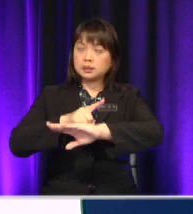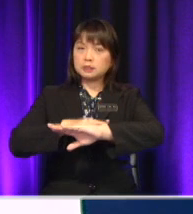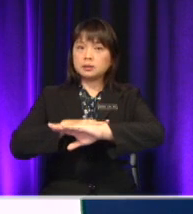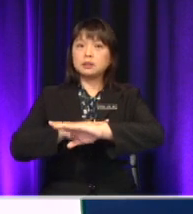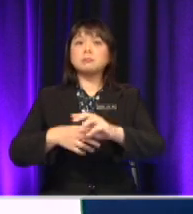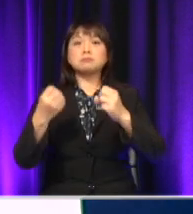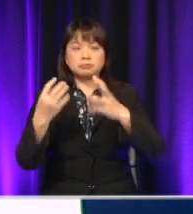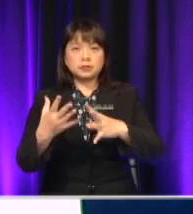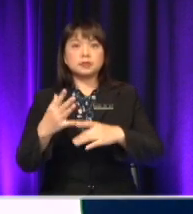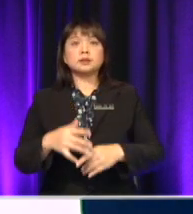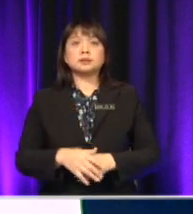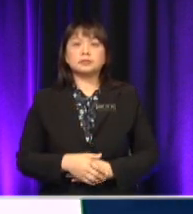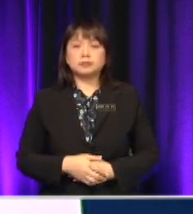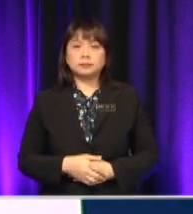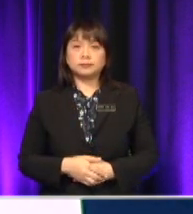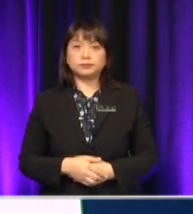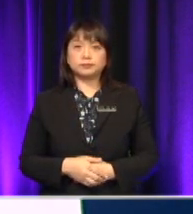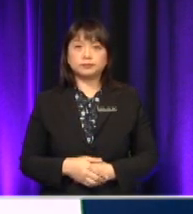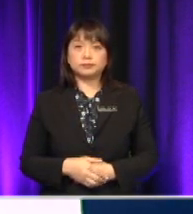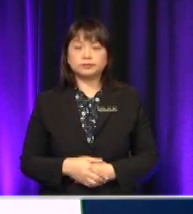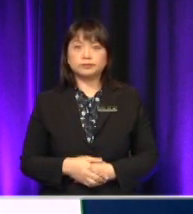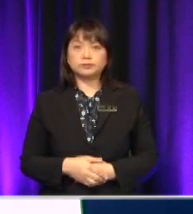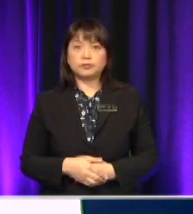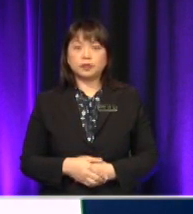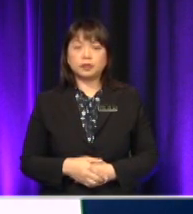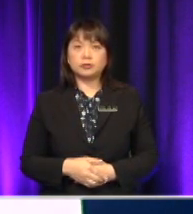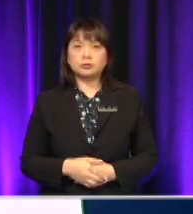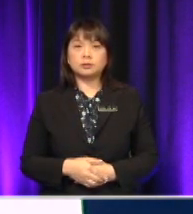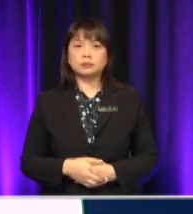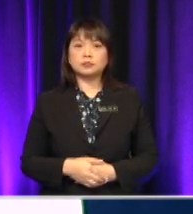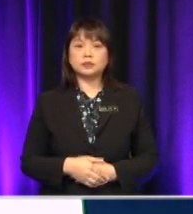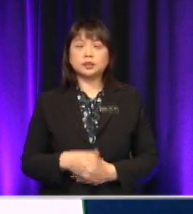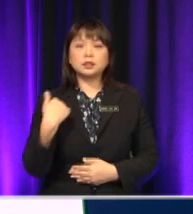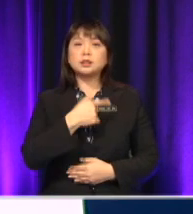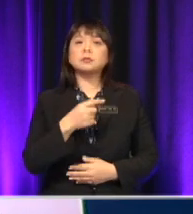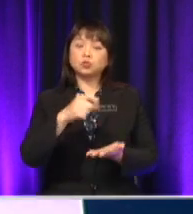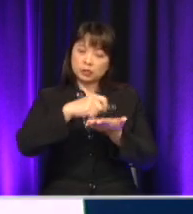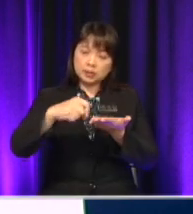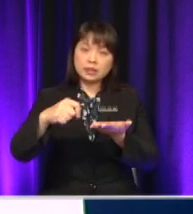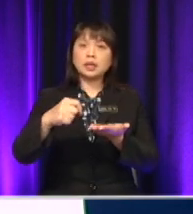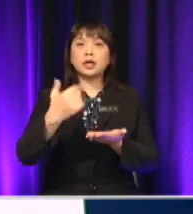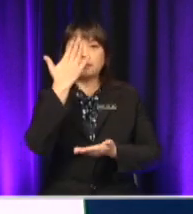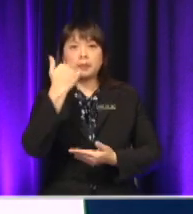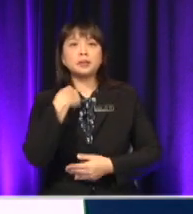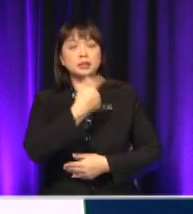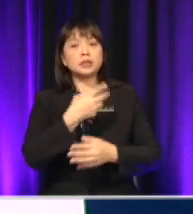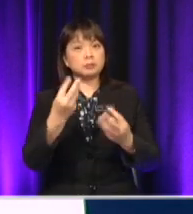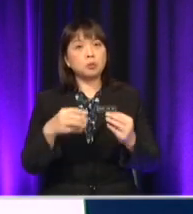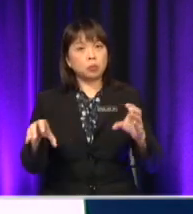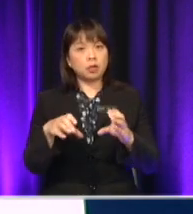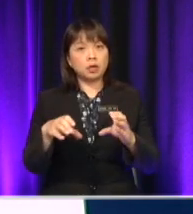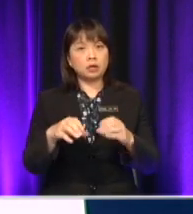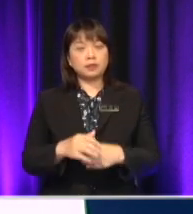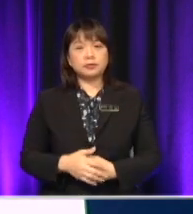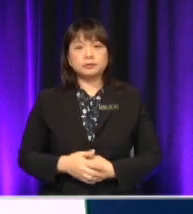ayunan lengkap. Okey, kemudian kita pun tulislah tujuan sedikit kan. Kenapa kita nak buat eksperimen ni? Ya, lukislah sikit. Tadi kan kita dah belajar lukis